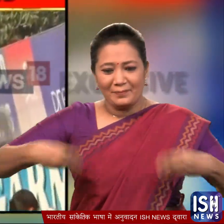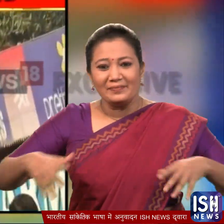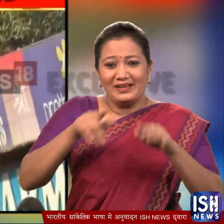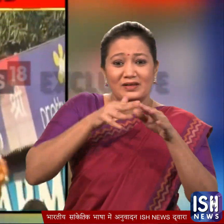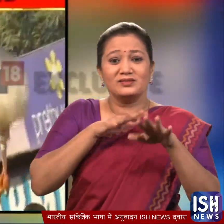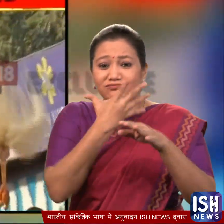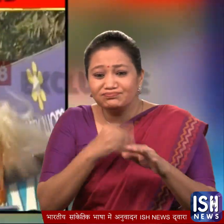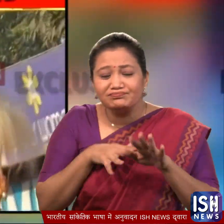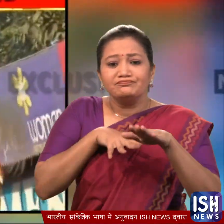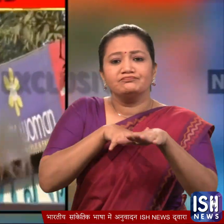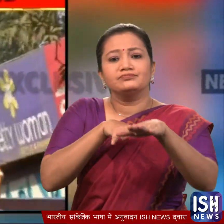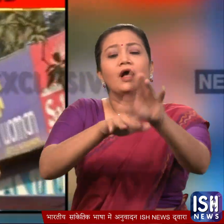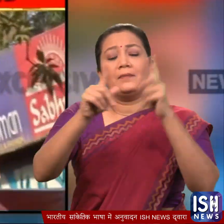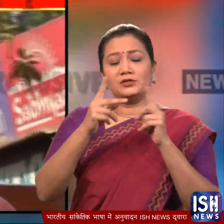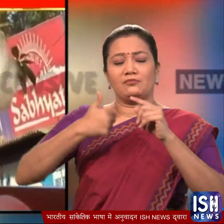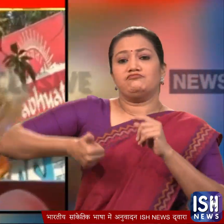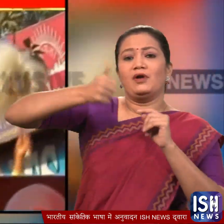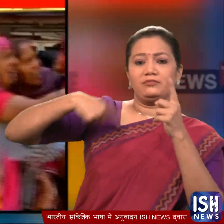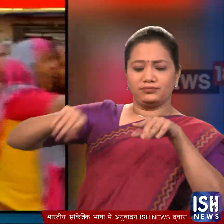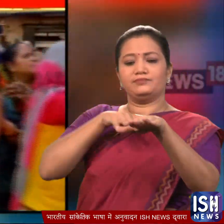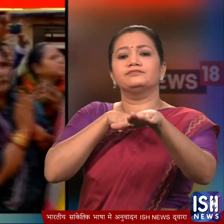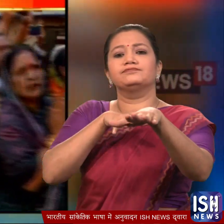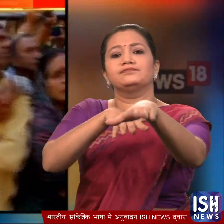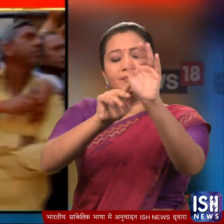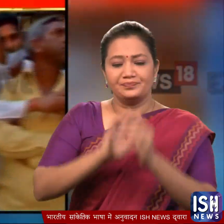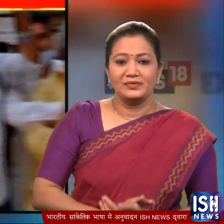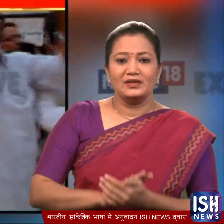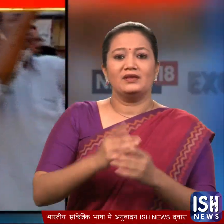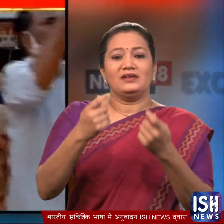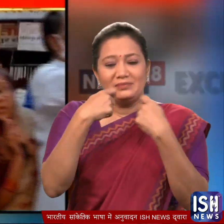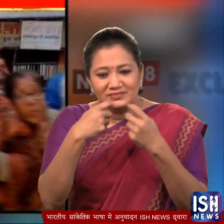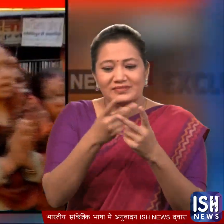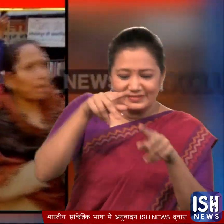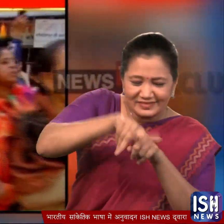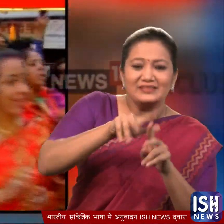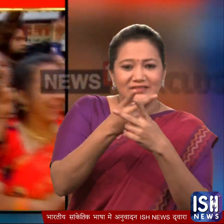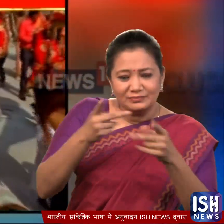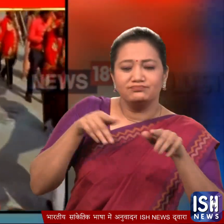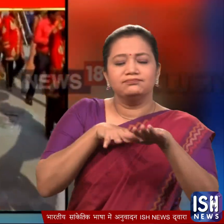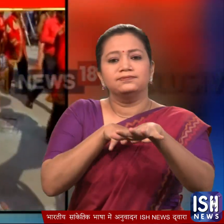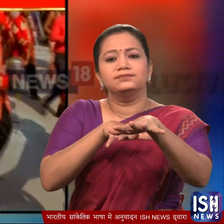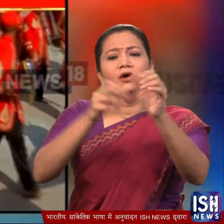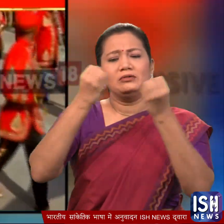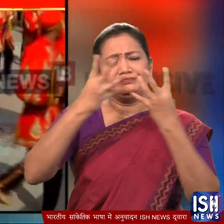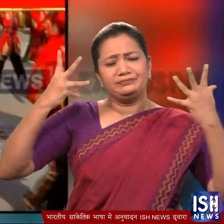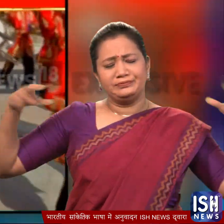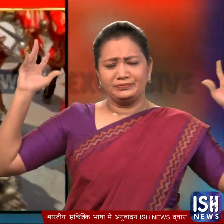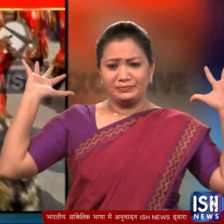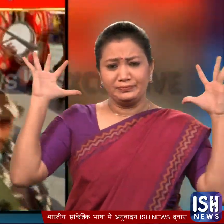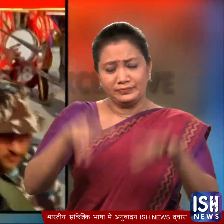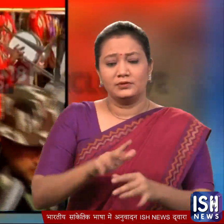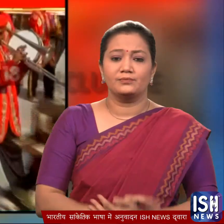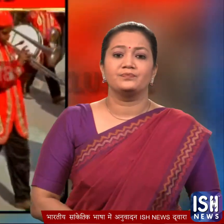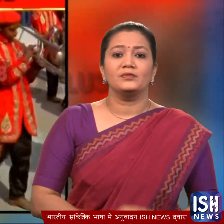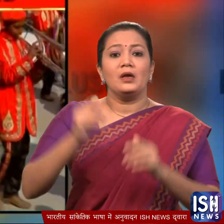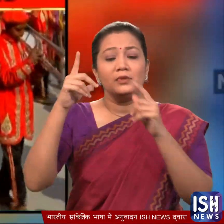पीछे जूना अखाड़े के वरिष्ठ संत रथों पर सवार होकर निकले। साधु संतों के अलावा वहां सैकड़ों लोगों की भीड़ भी नजर आई और सुरक्षा भी